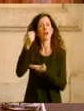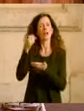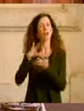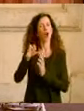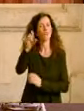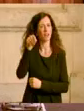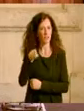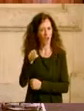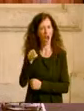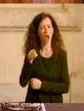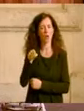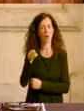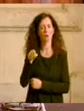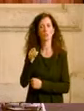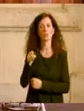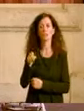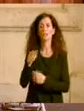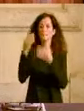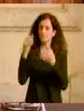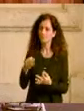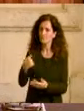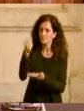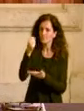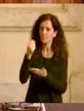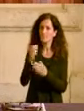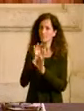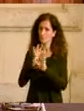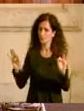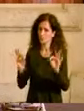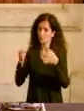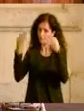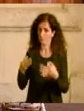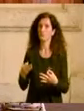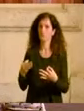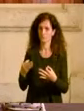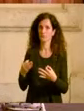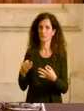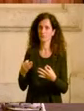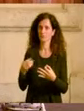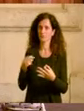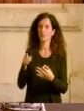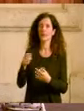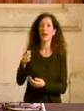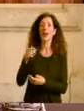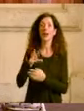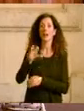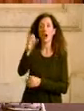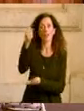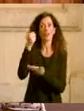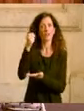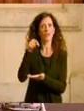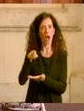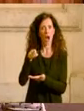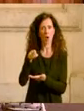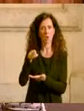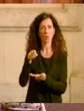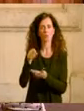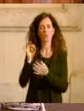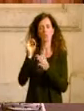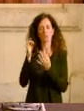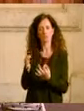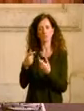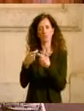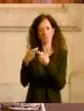sia di dimensioni consistenti, sia sganciato dai criteri